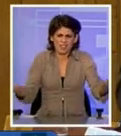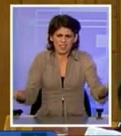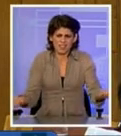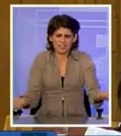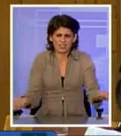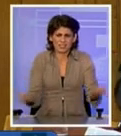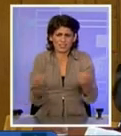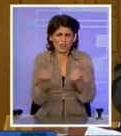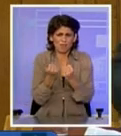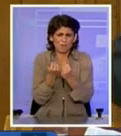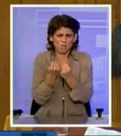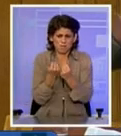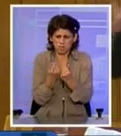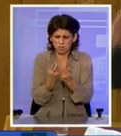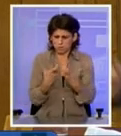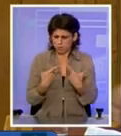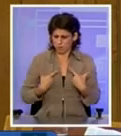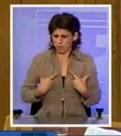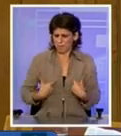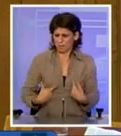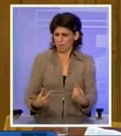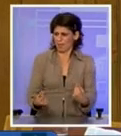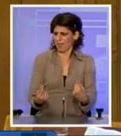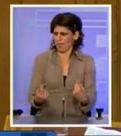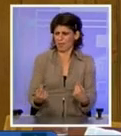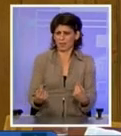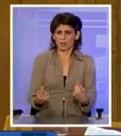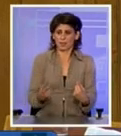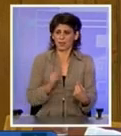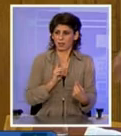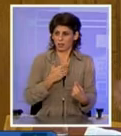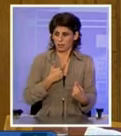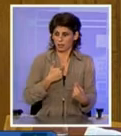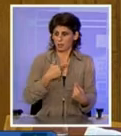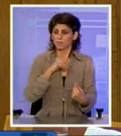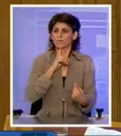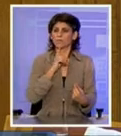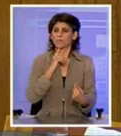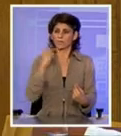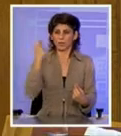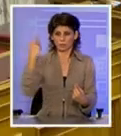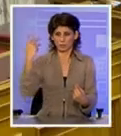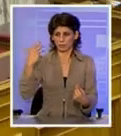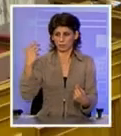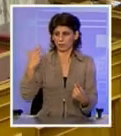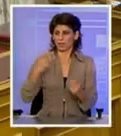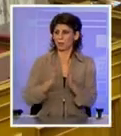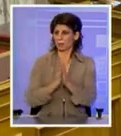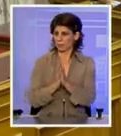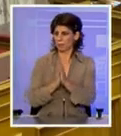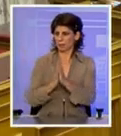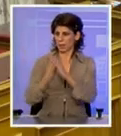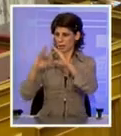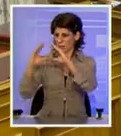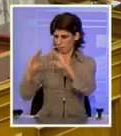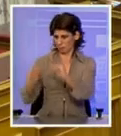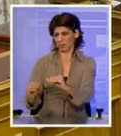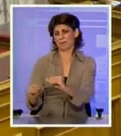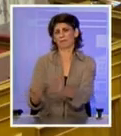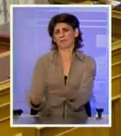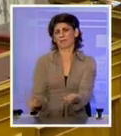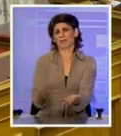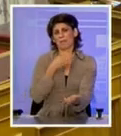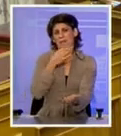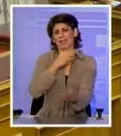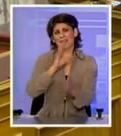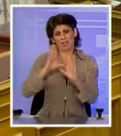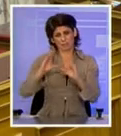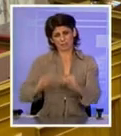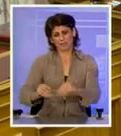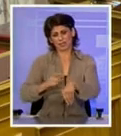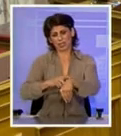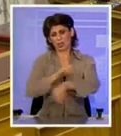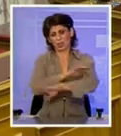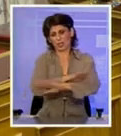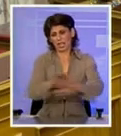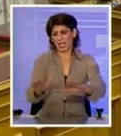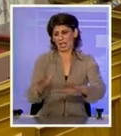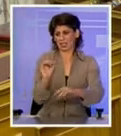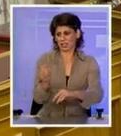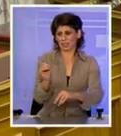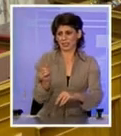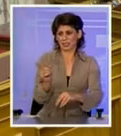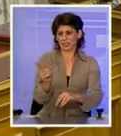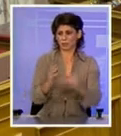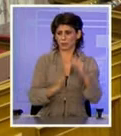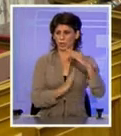εμείς, όπως κάνουν και οι επιστήμονες, παρακαλώ, παντού κλείστε το, θα κρατήσουμε αυτό το τερατούργημα για να δούμε πού θα έχει πάει, πώς